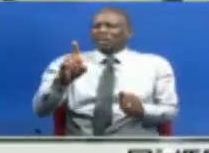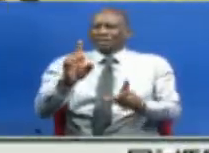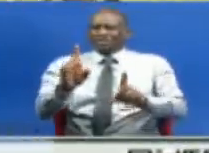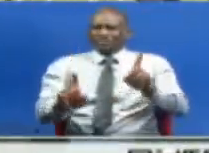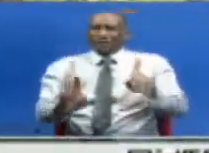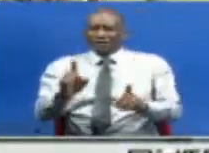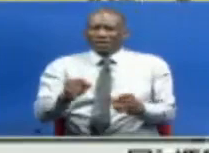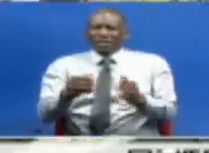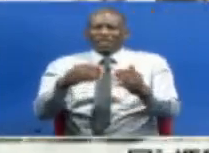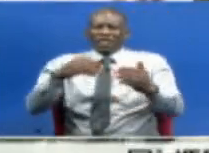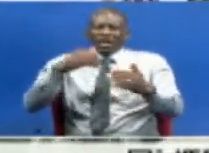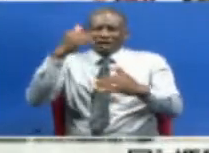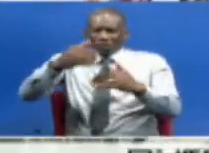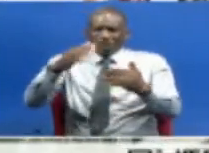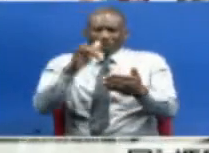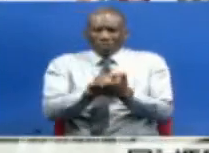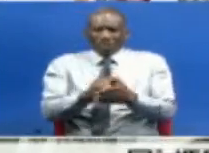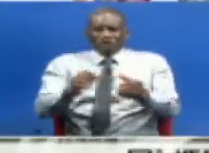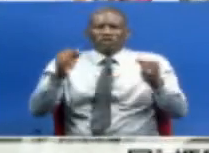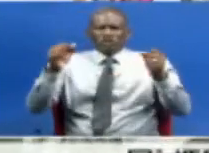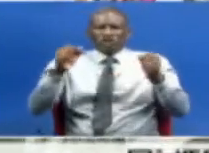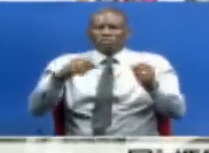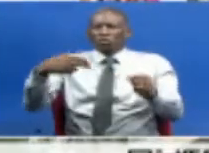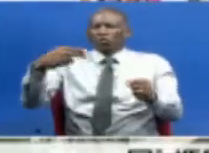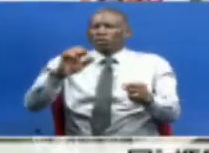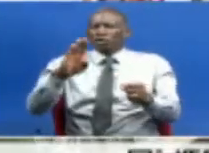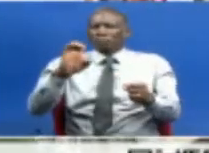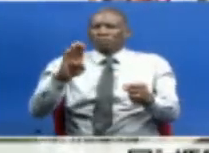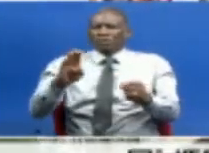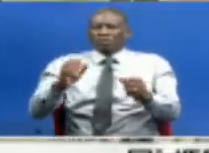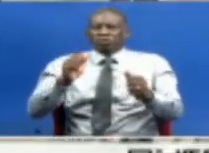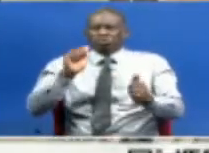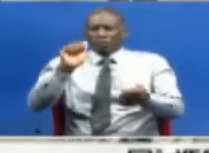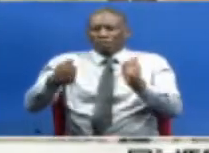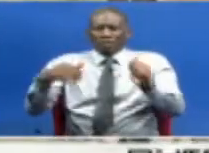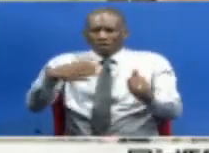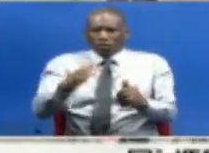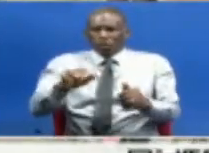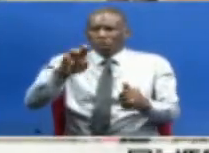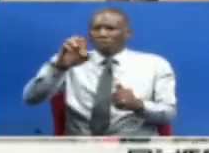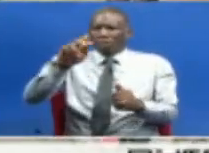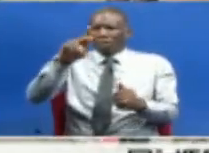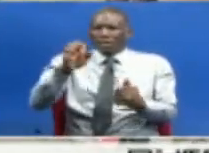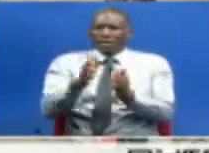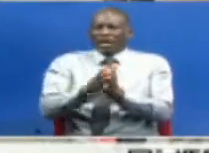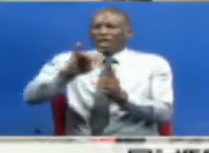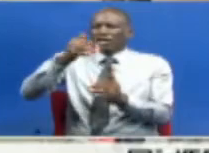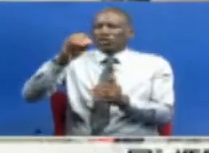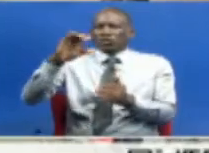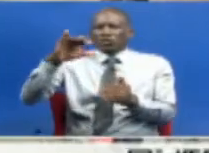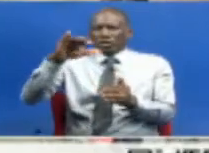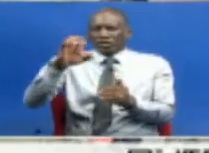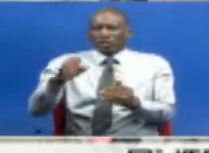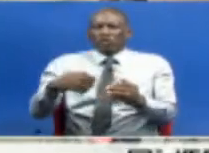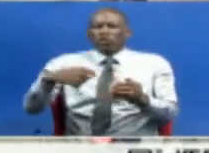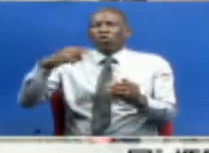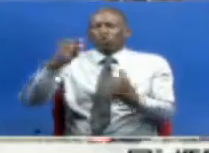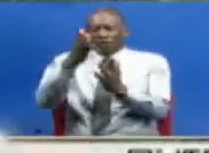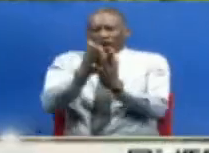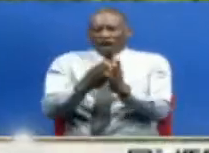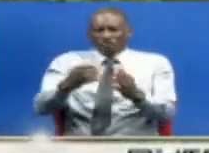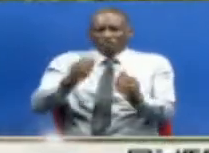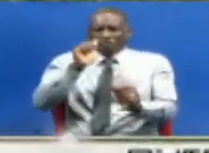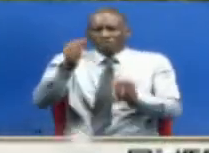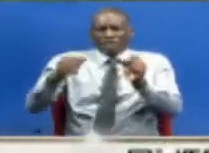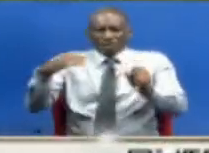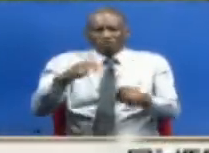Na hatimaye bingwa wa Habini Marathon ya Uchina Michael Kamau na Joyce Wanjugu walishinda nusu marathon ya chuo kikuu cha